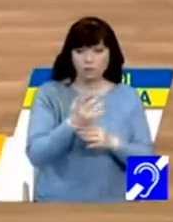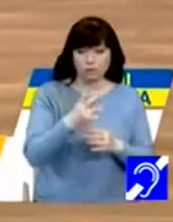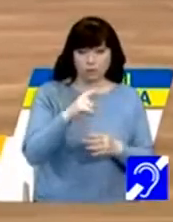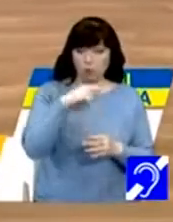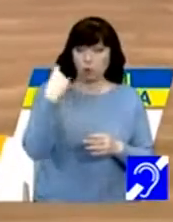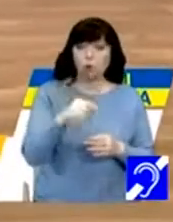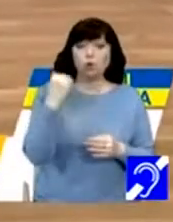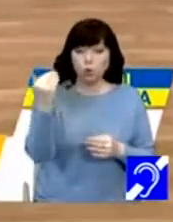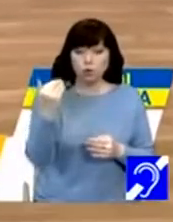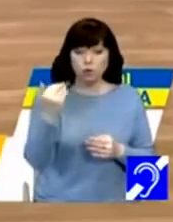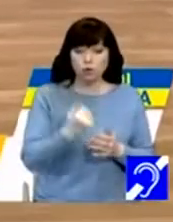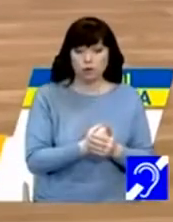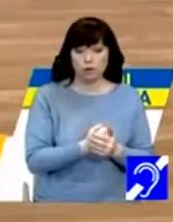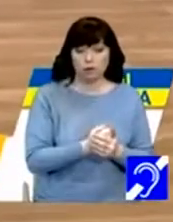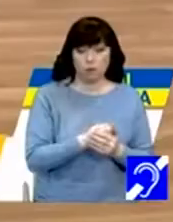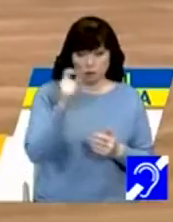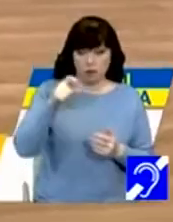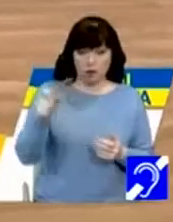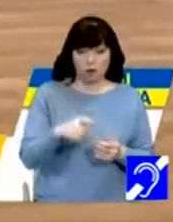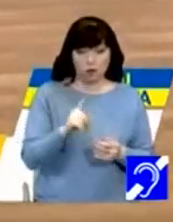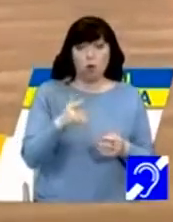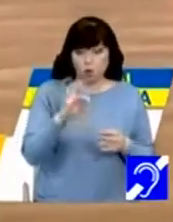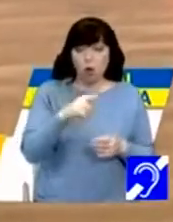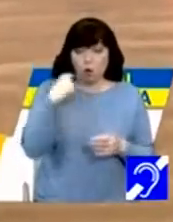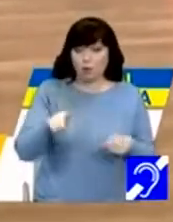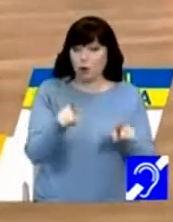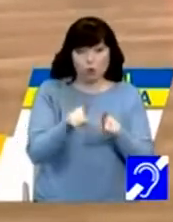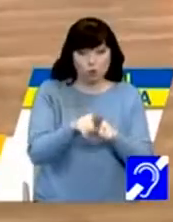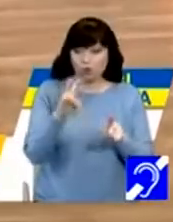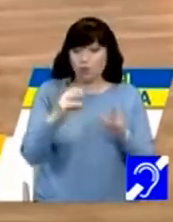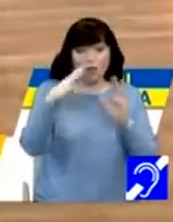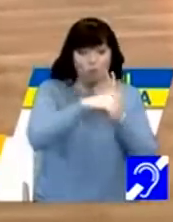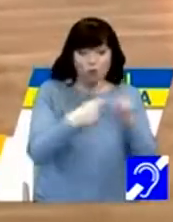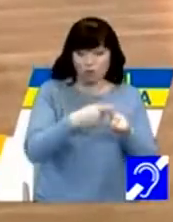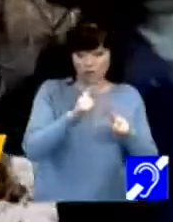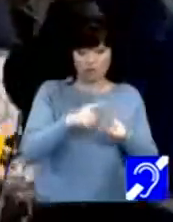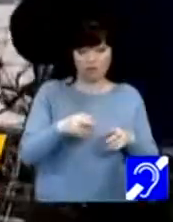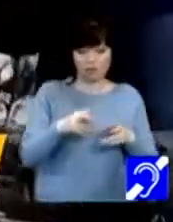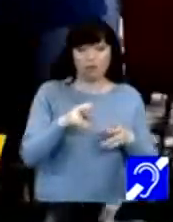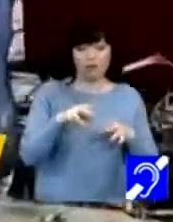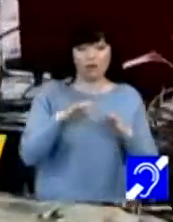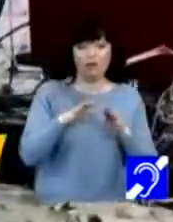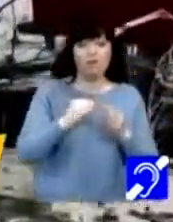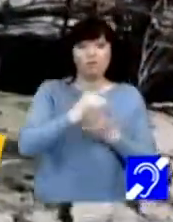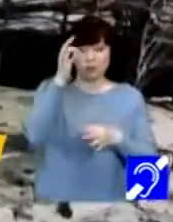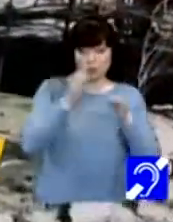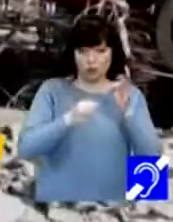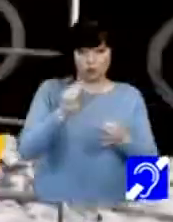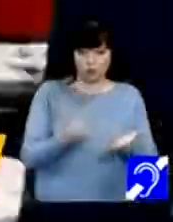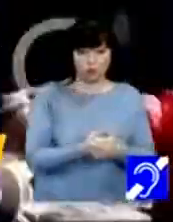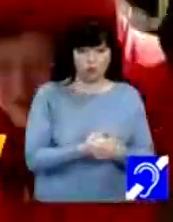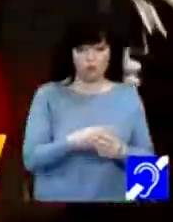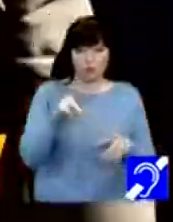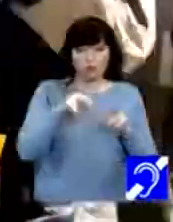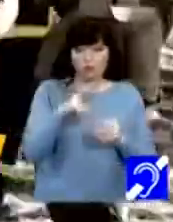ruși, care, de asemenea, Rusia nu este parte la statutul Curții Penale Internaționale. Este pentru prima oară când Curtea